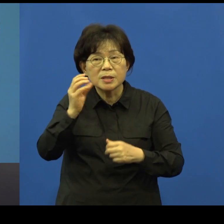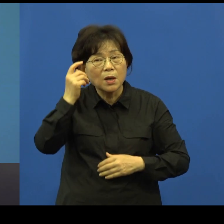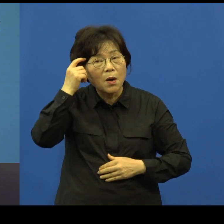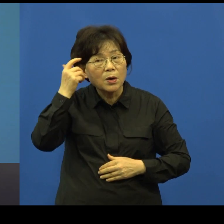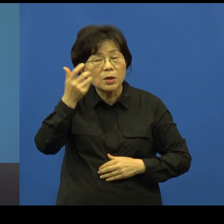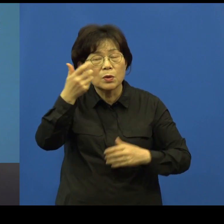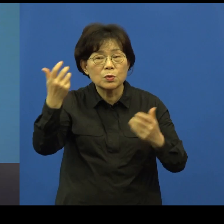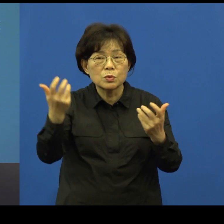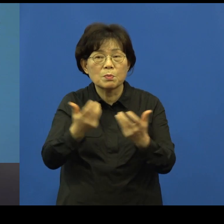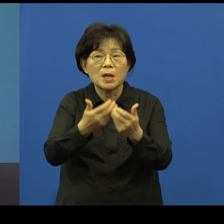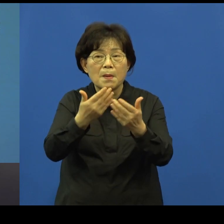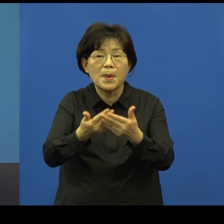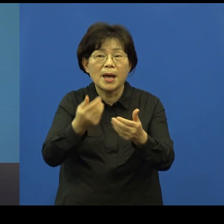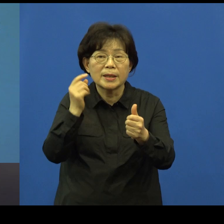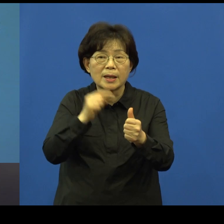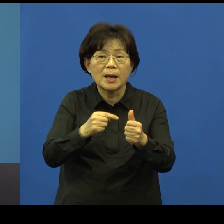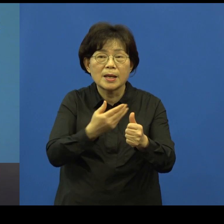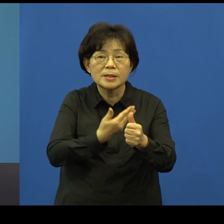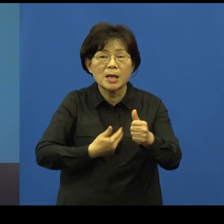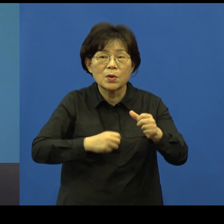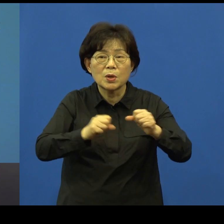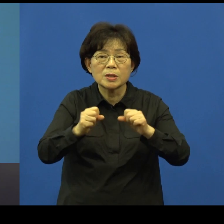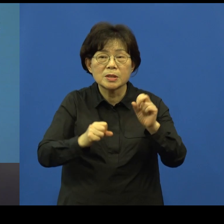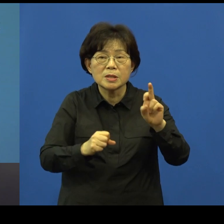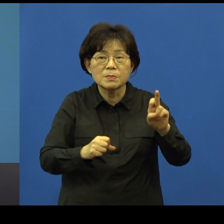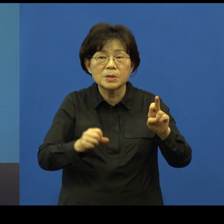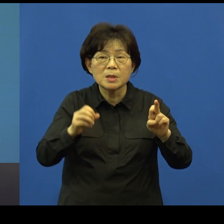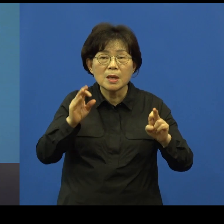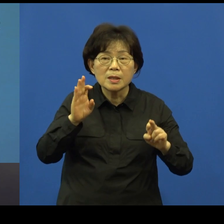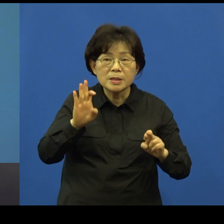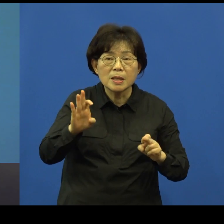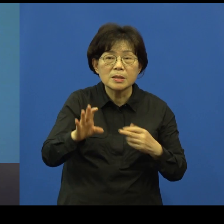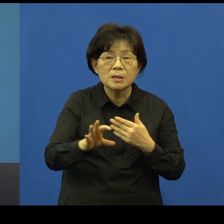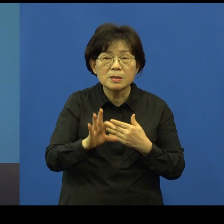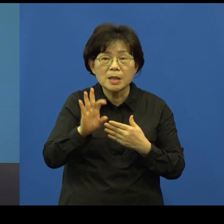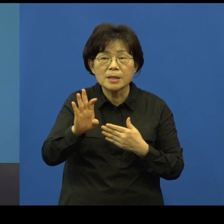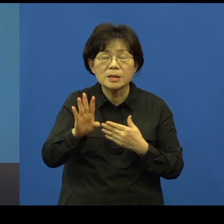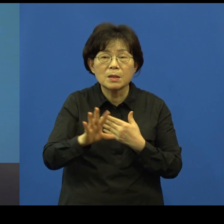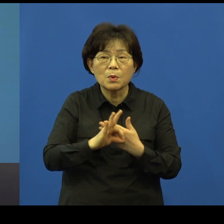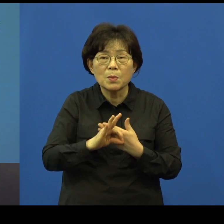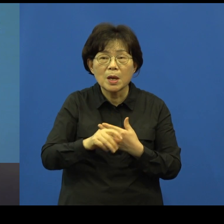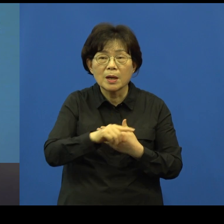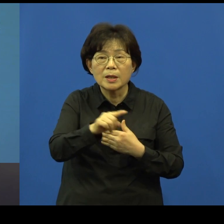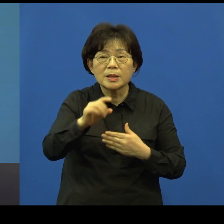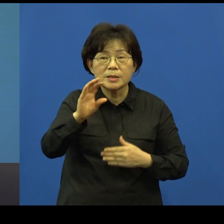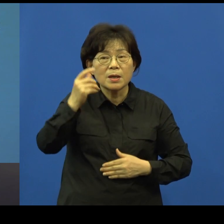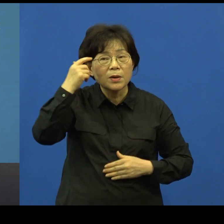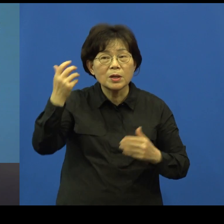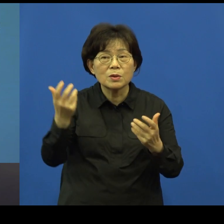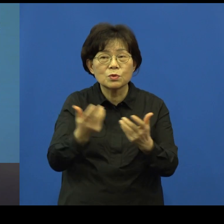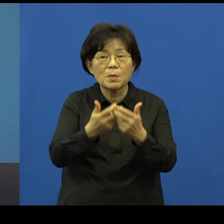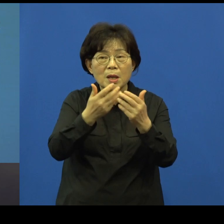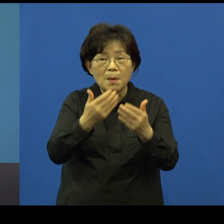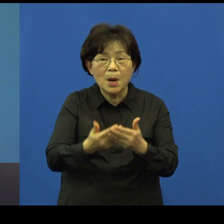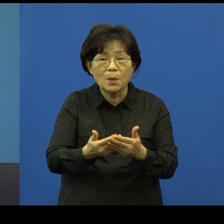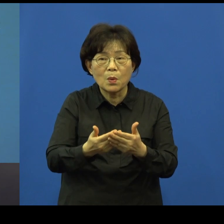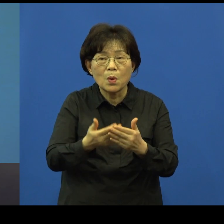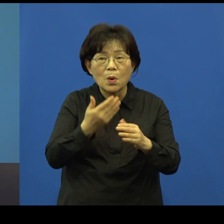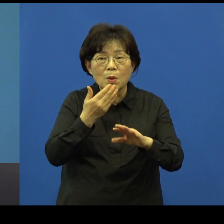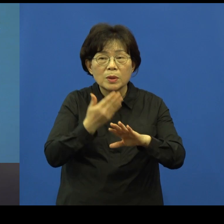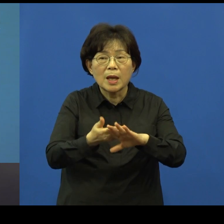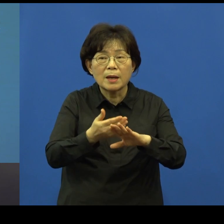받으라. 또 사도행전 12장 4절에 그들이 다 성령의 충만함을 받고 성령이 말하게 하심을 따라 다른 언어들로 말하기를